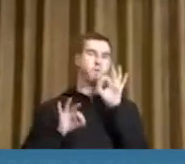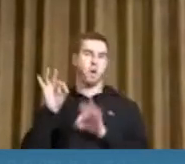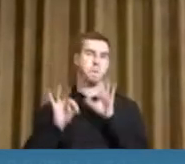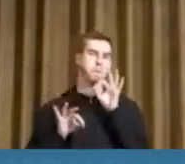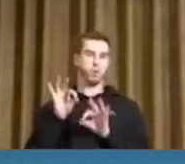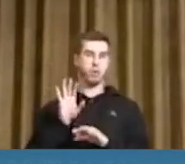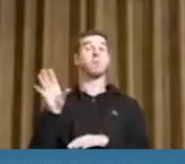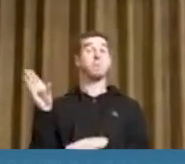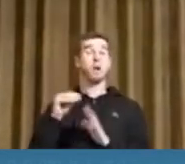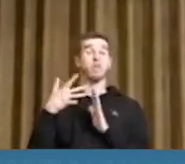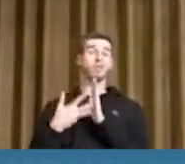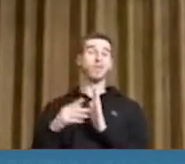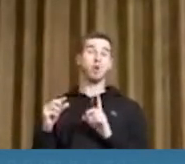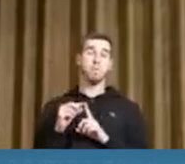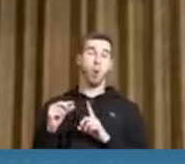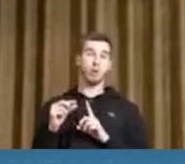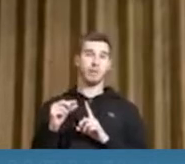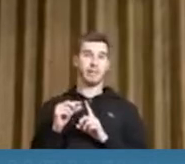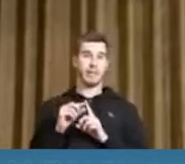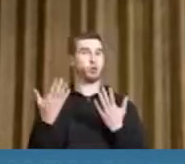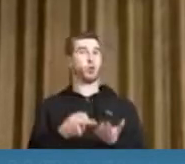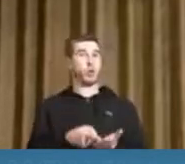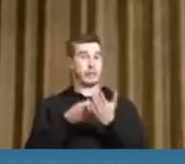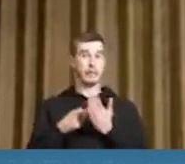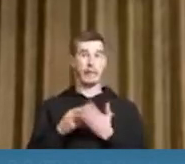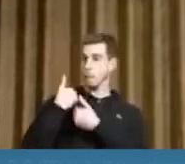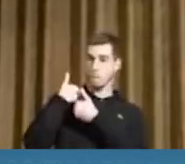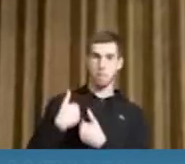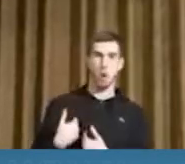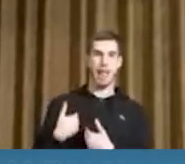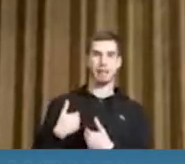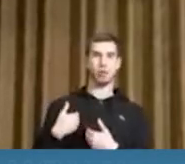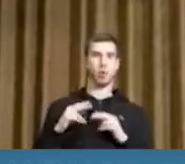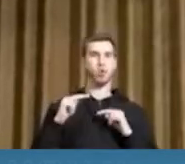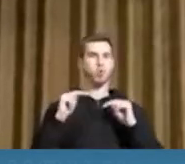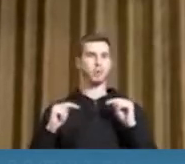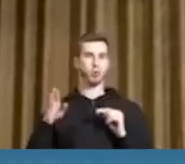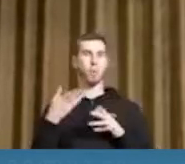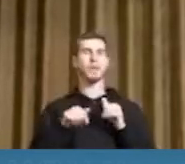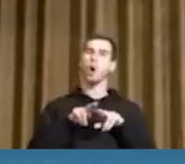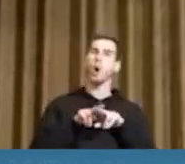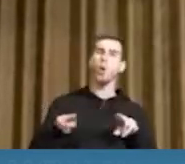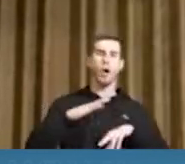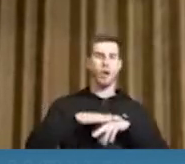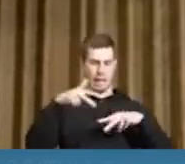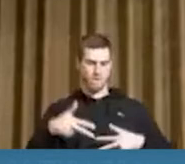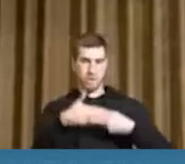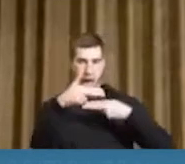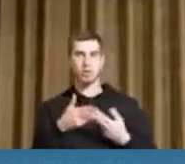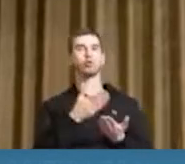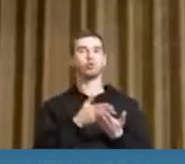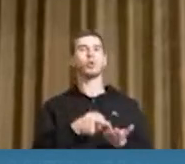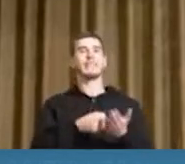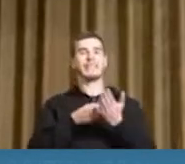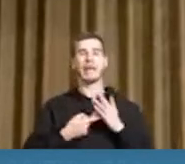positiven Test. Und man sieht auch hier bei der Belastungsdyspnoe, bei der Dyspnoe in Ruhe, Unterschiede zwischen den Gruppen. Bei